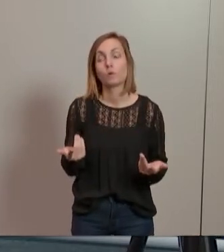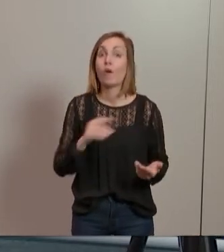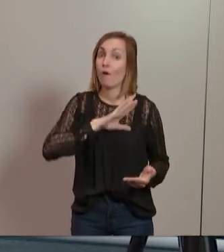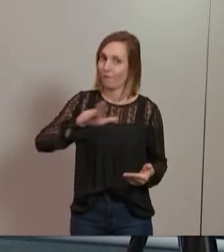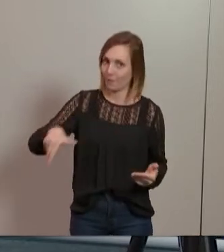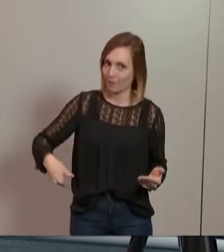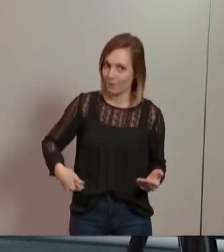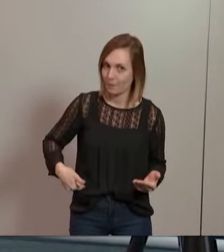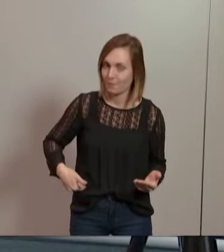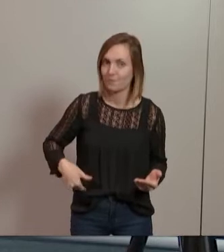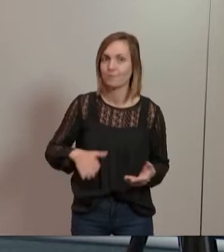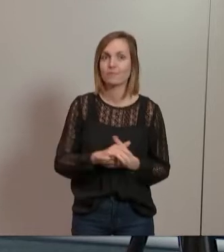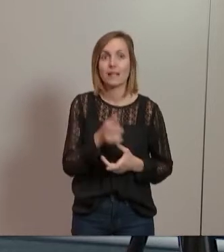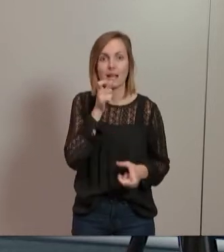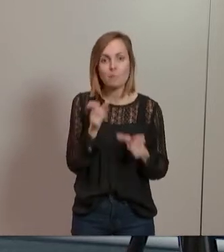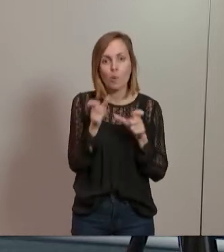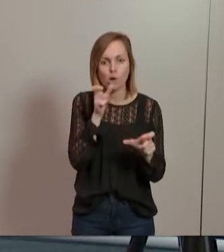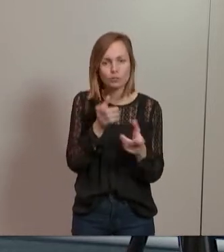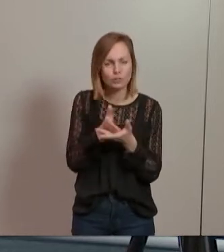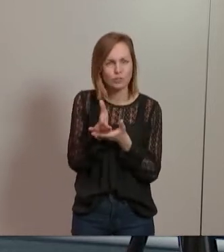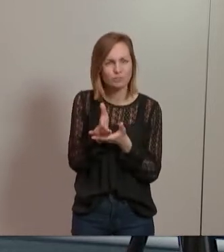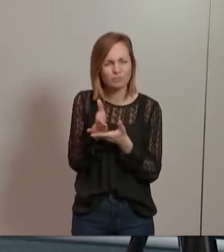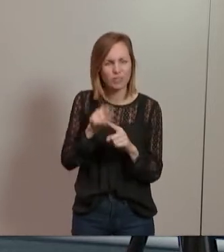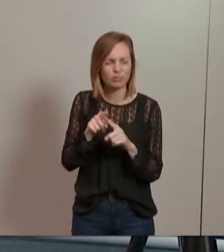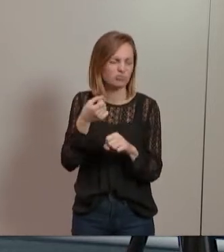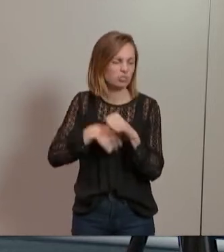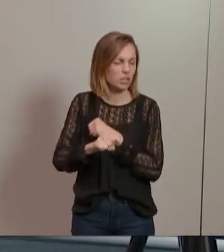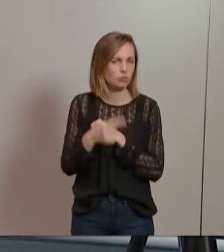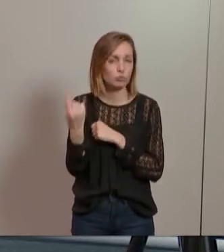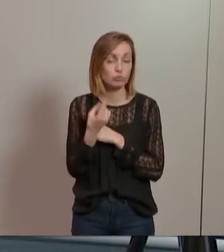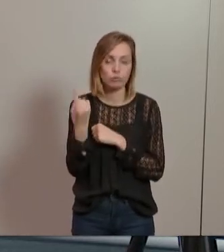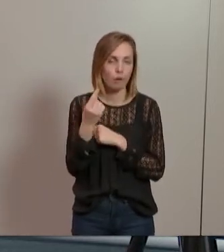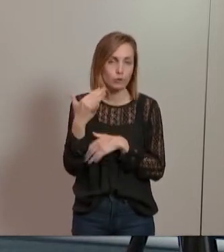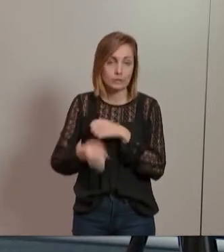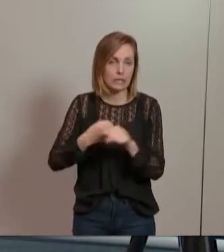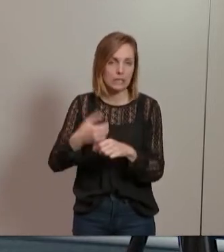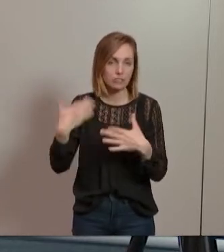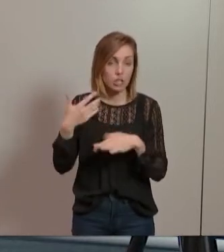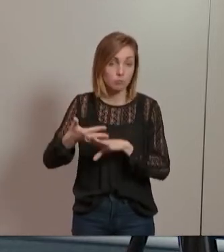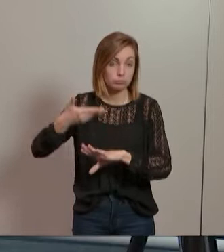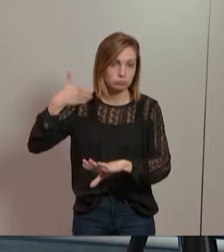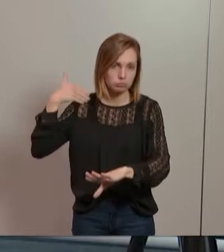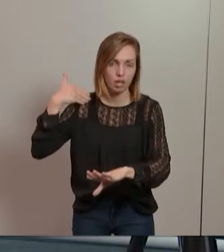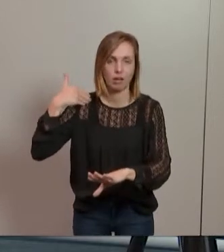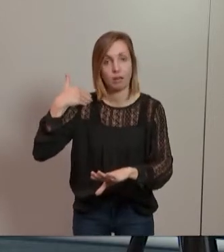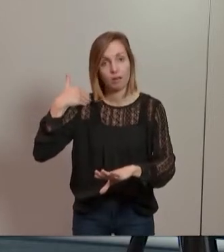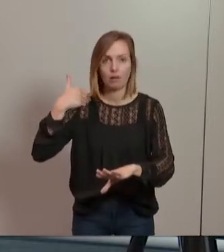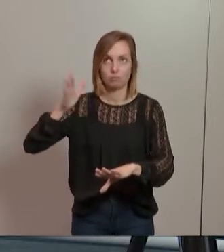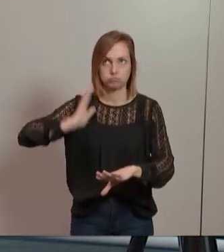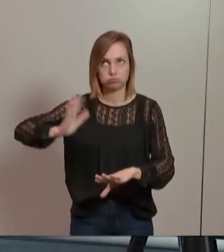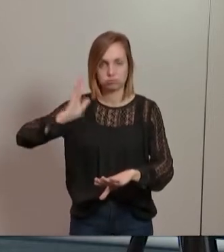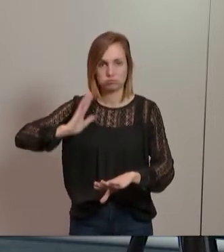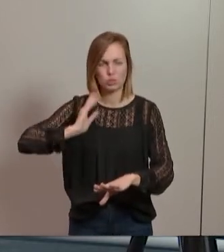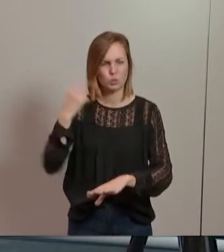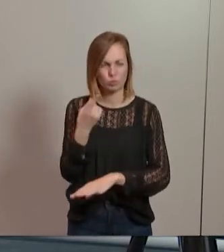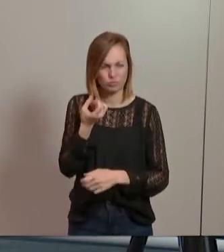Enfin, les mots ont un sens. Il y a un truc qui me gêne à chaque fois, ça ne date pas de vous, ça fait des années en fait, forcément, et là, ça fait franchement très longtemps. Un truc qui